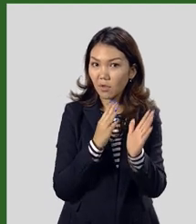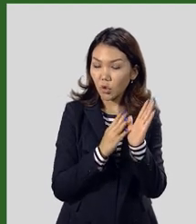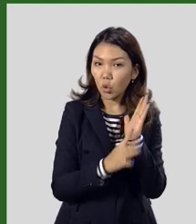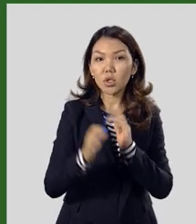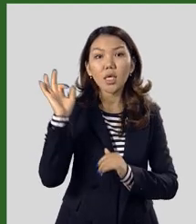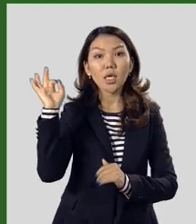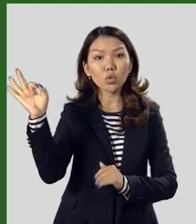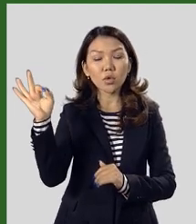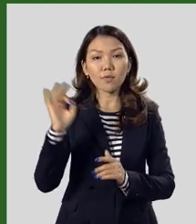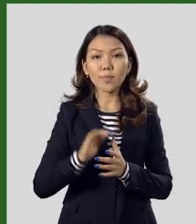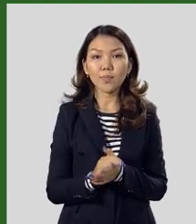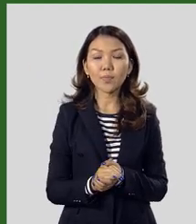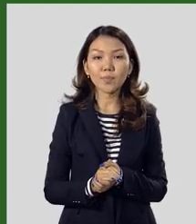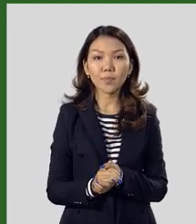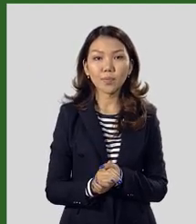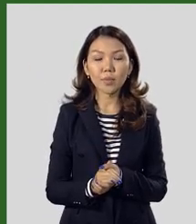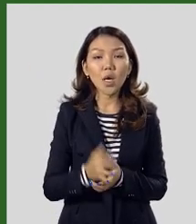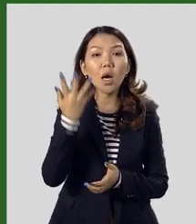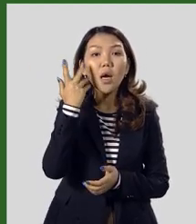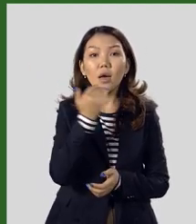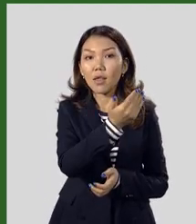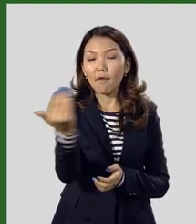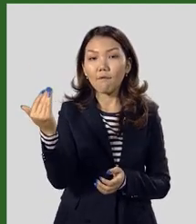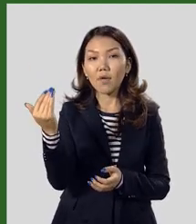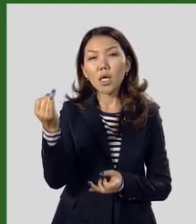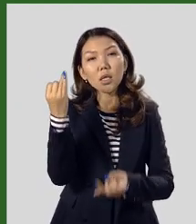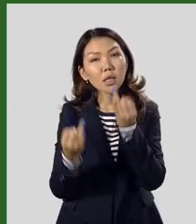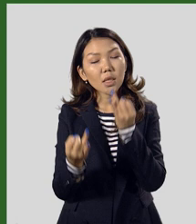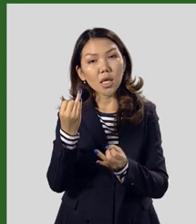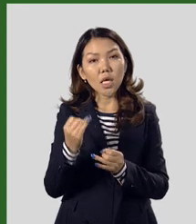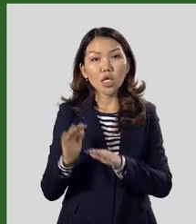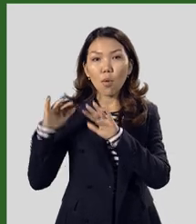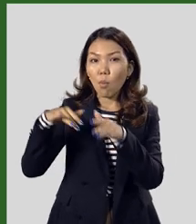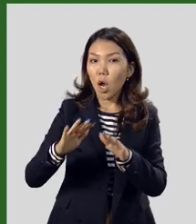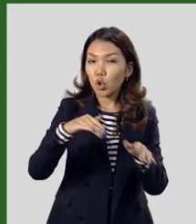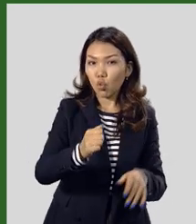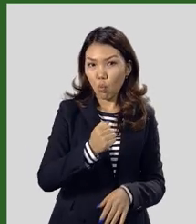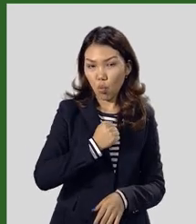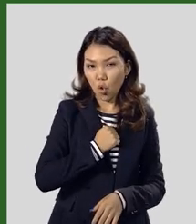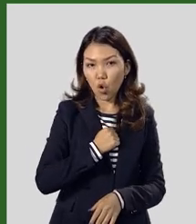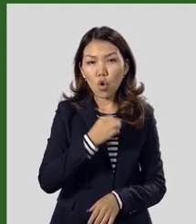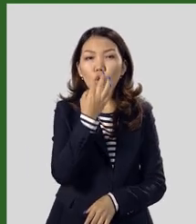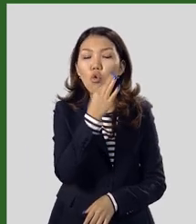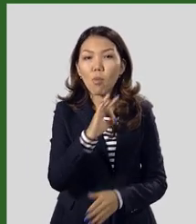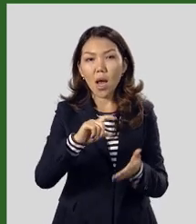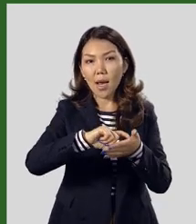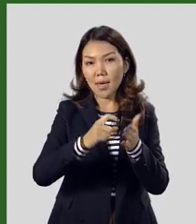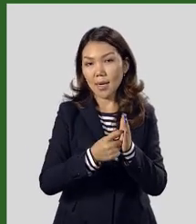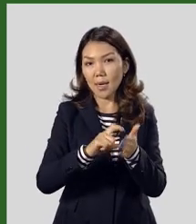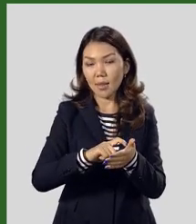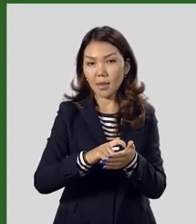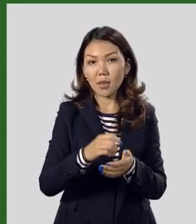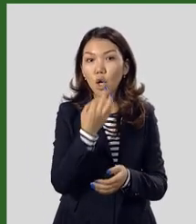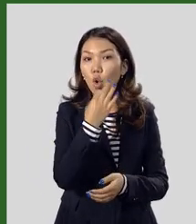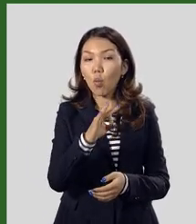90 градусов. Когда вы играете в морской бой, то любая клетка на игровом поле имеет